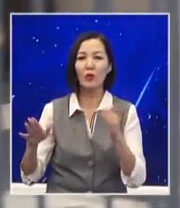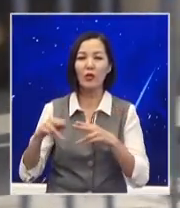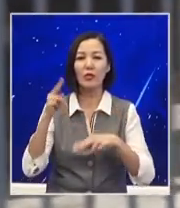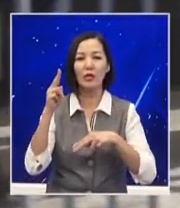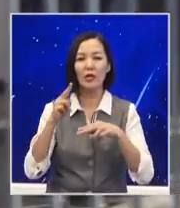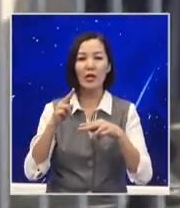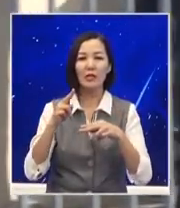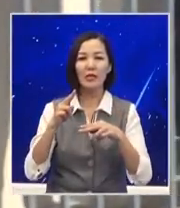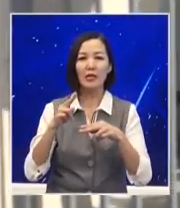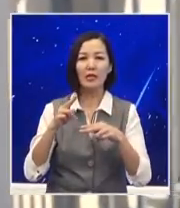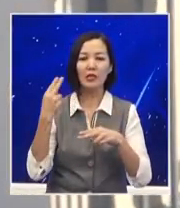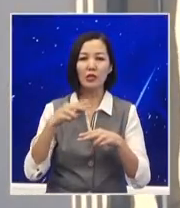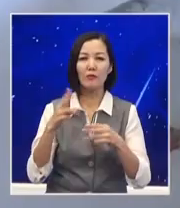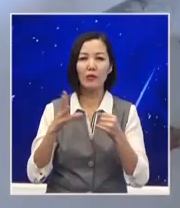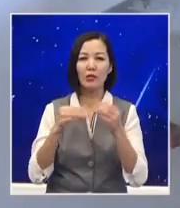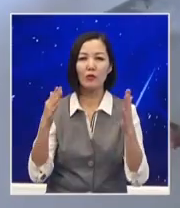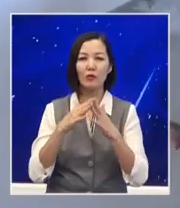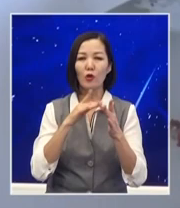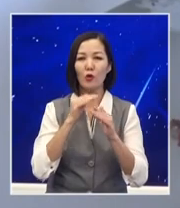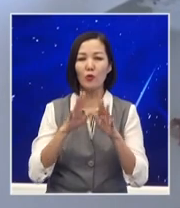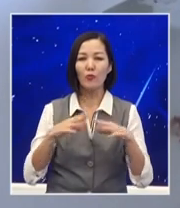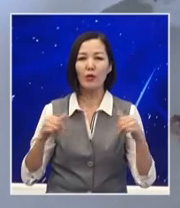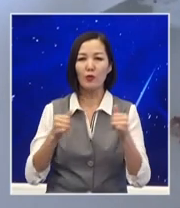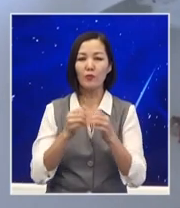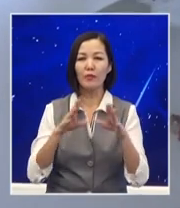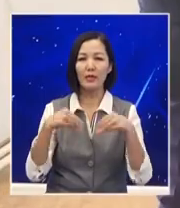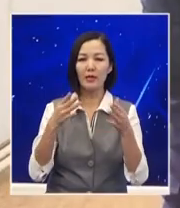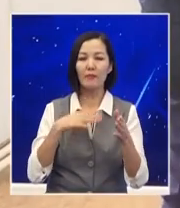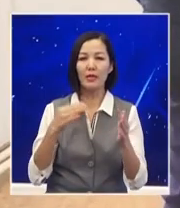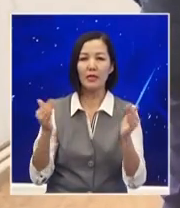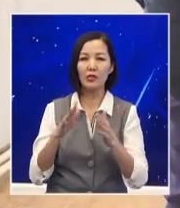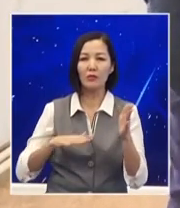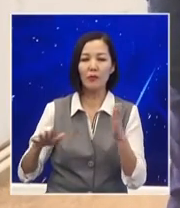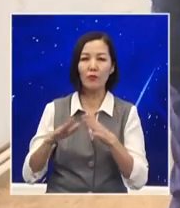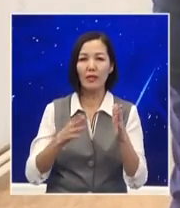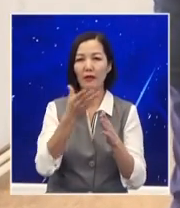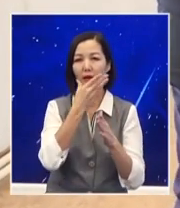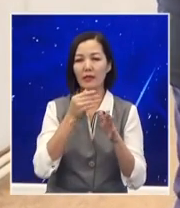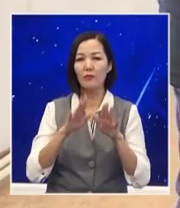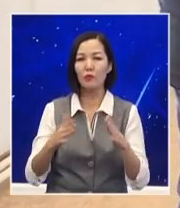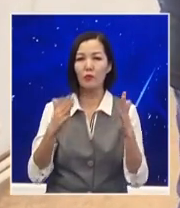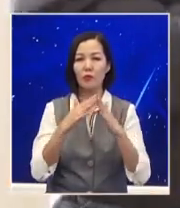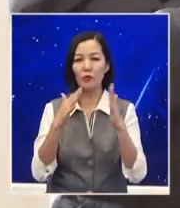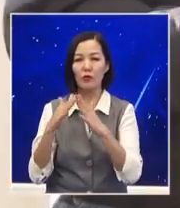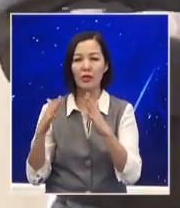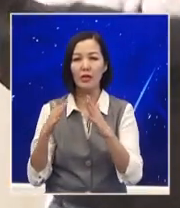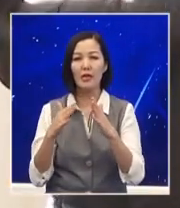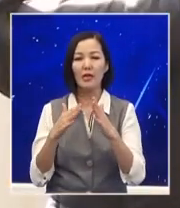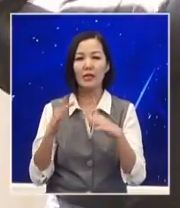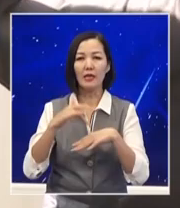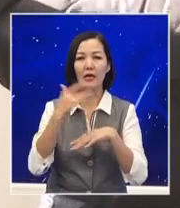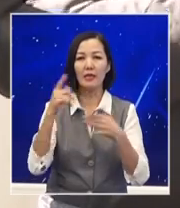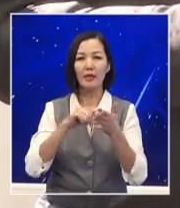Мұнда 20 жеке тұрғын үй көп балалы отбасыларға пайдалануға берілді. Ықшам аудан көркіне айналған баспаналар қаладағы пәтерден кем